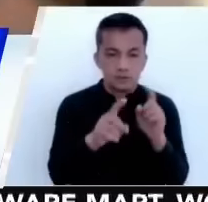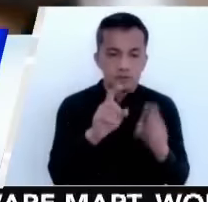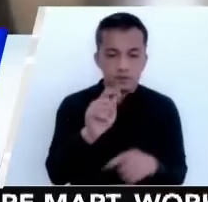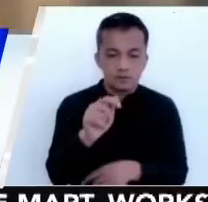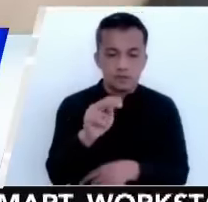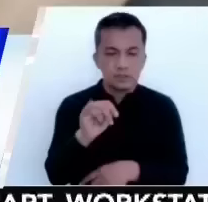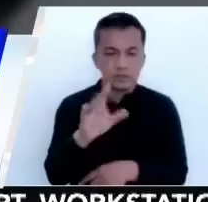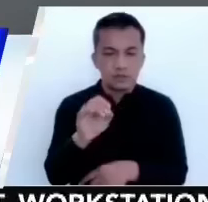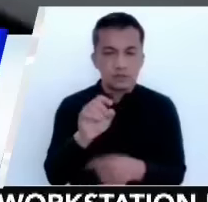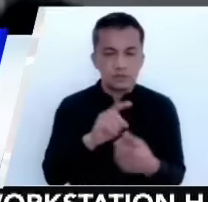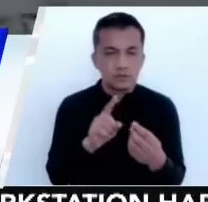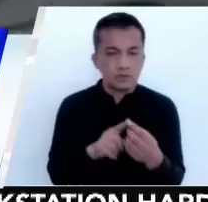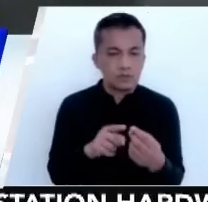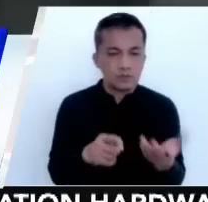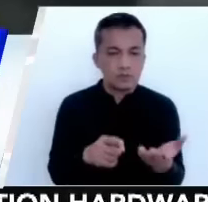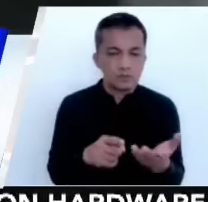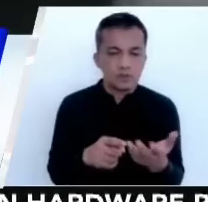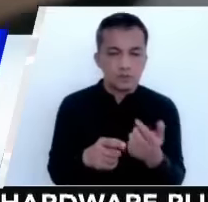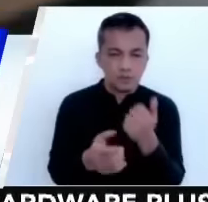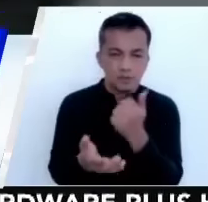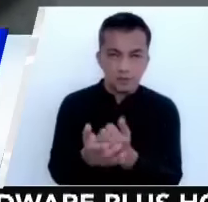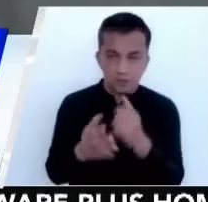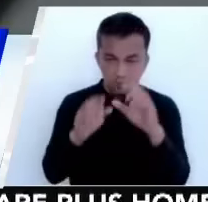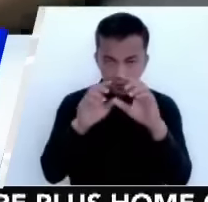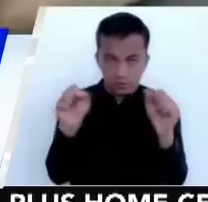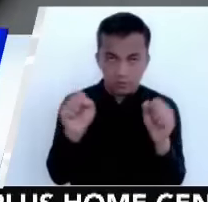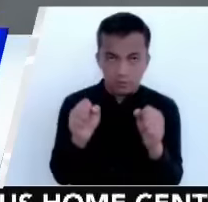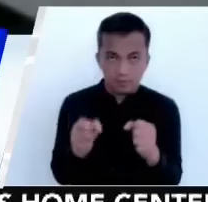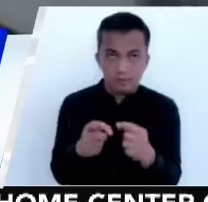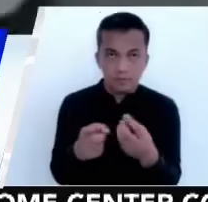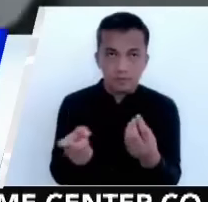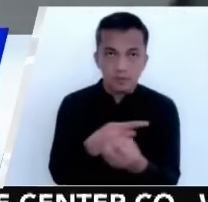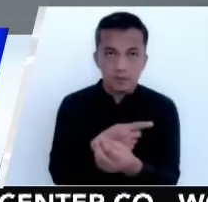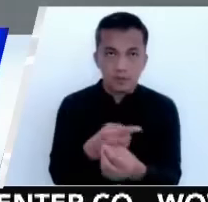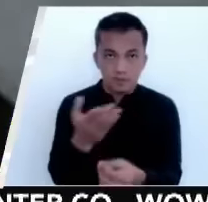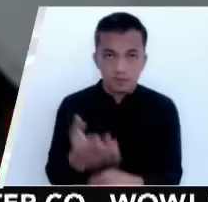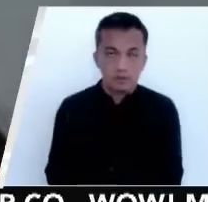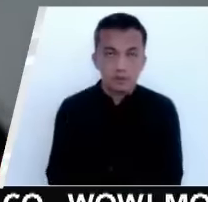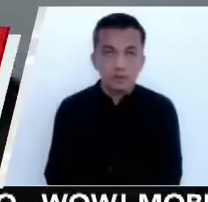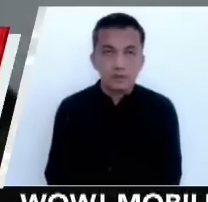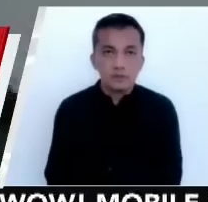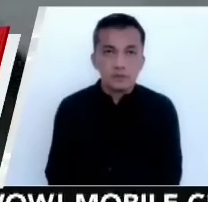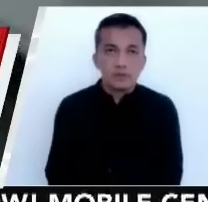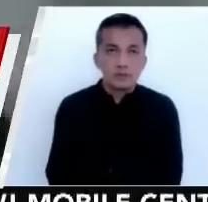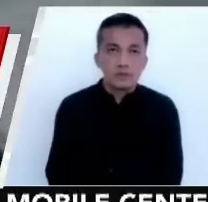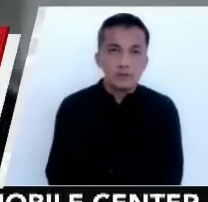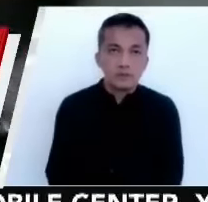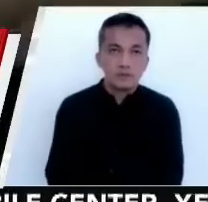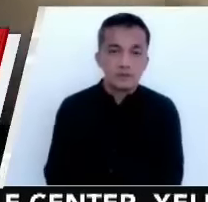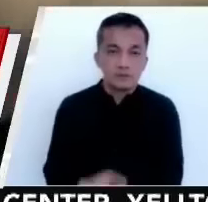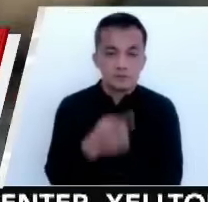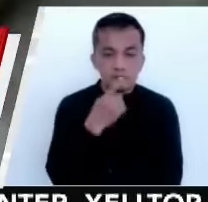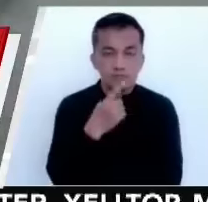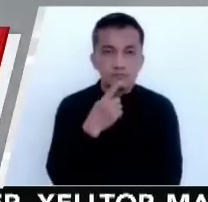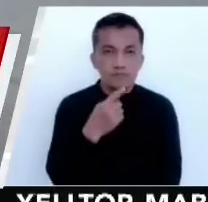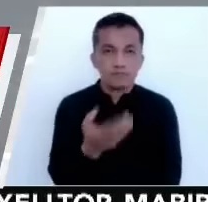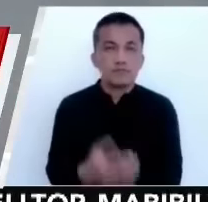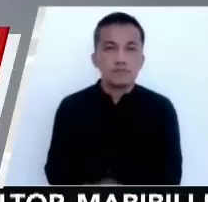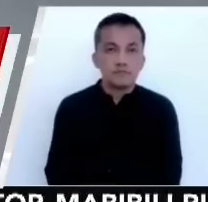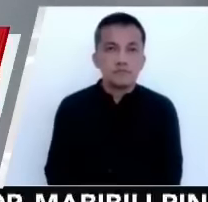dito. Aprobado na raw ni Pangulo yung pag-aalis sa inyo. Ano pong masasabi niyo dun, sir? I'm sorry